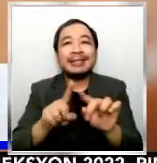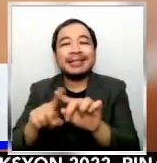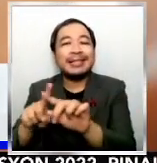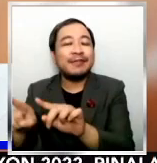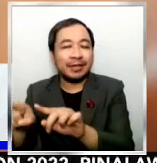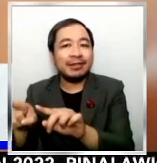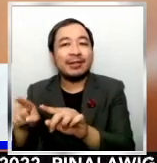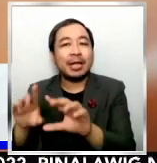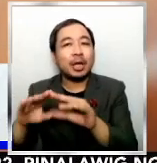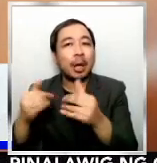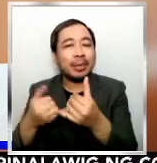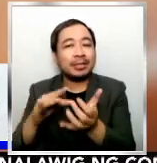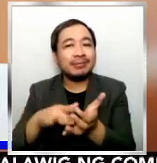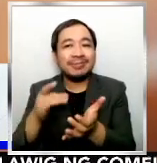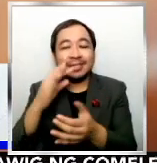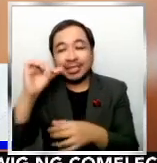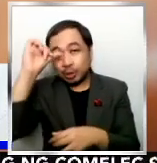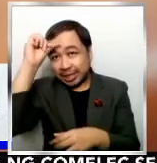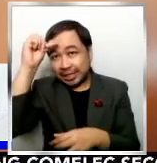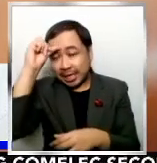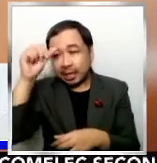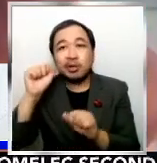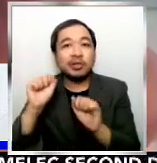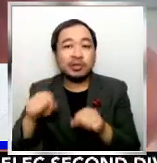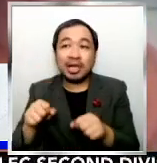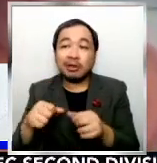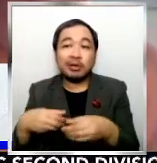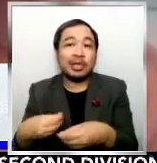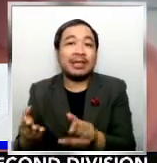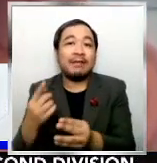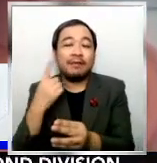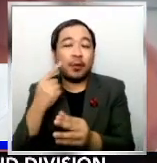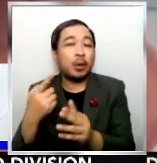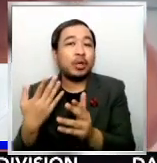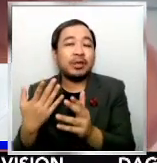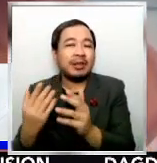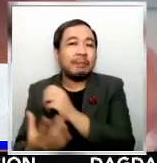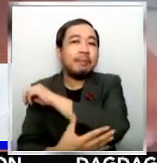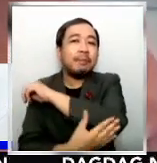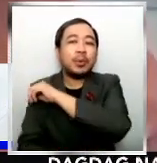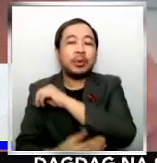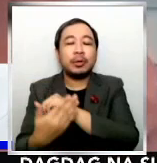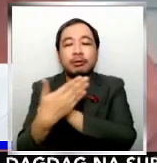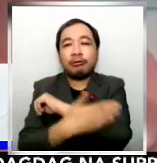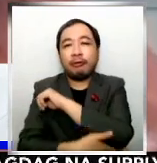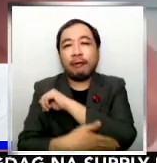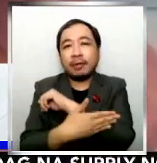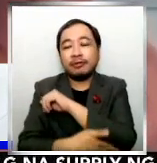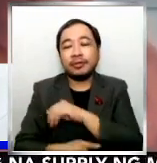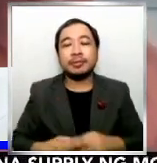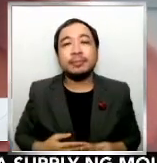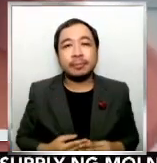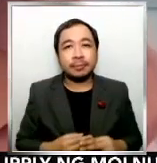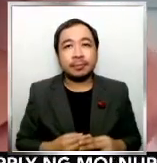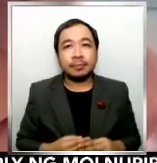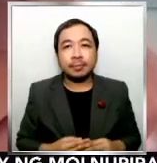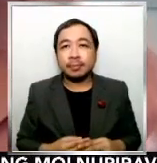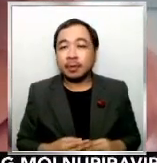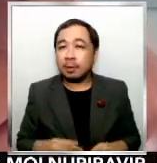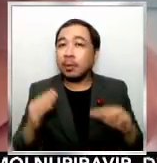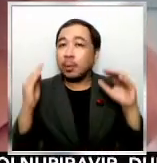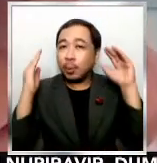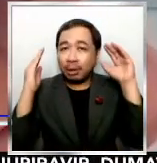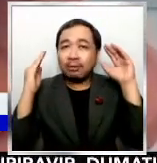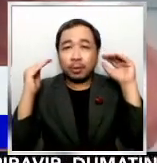para magkasupply din ang mga mahihirap na bansa. We're hoping kasi ang dami nitong mga among the biggest